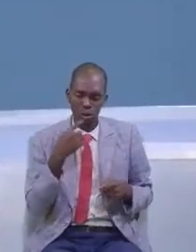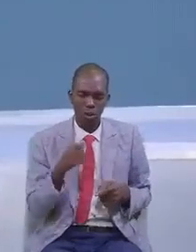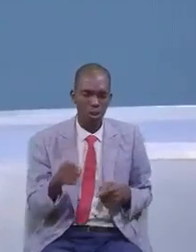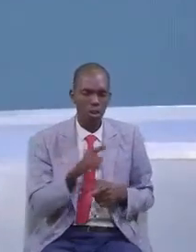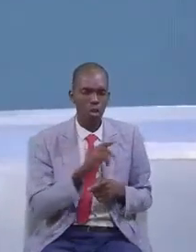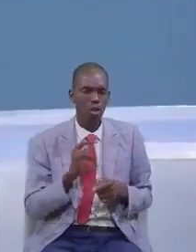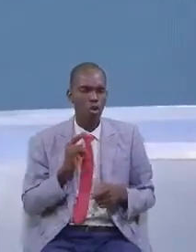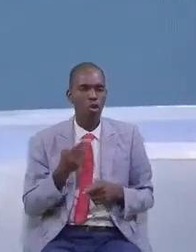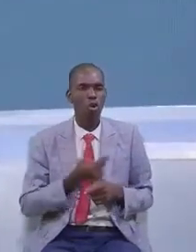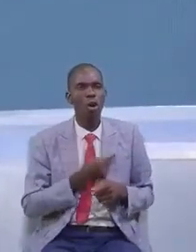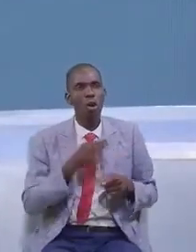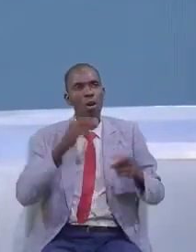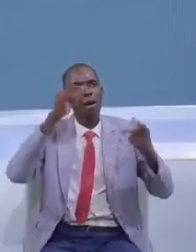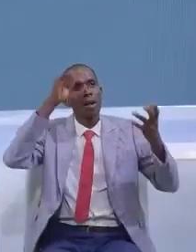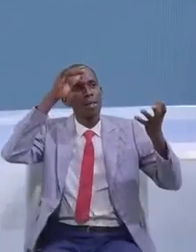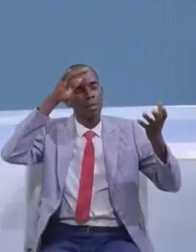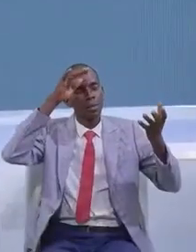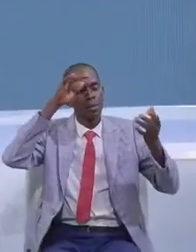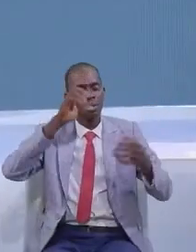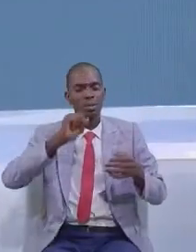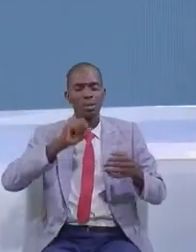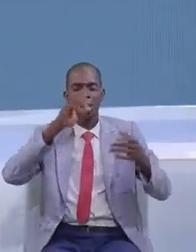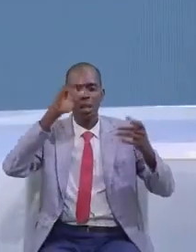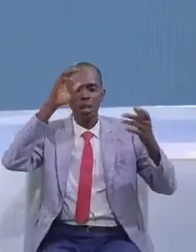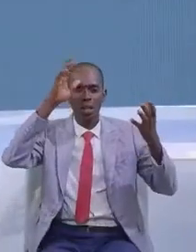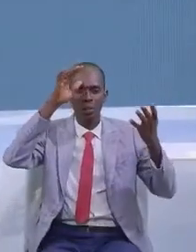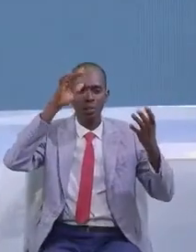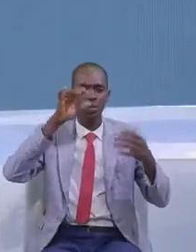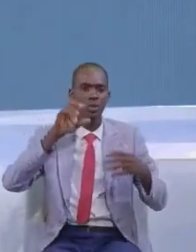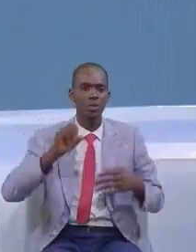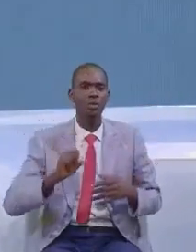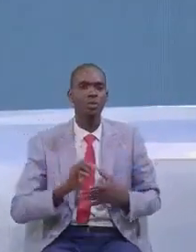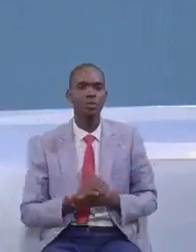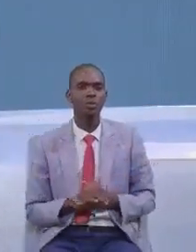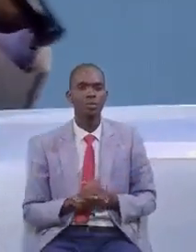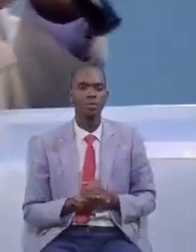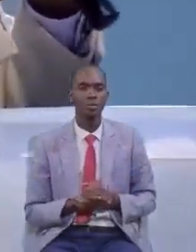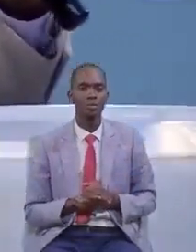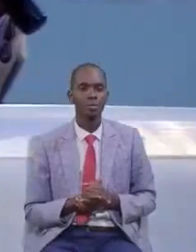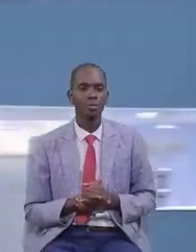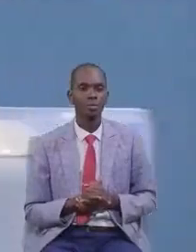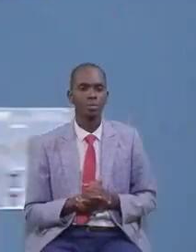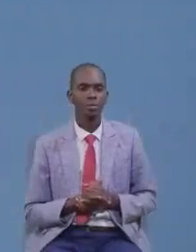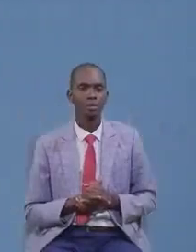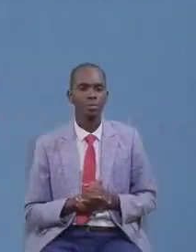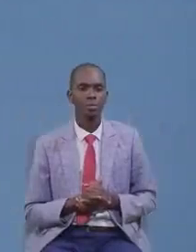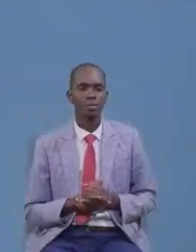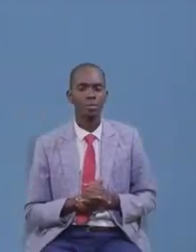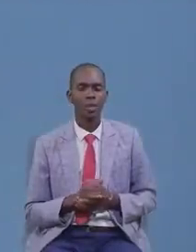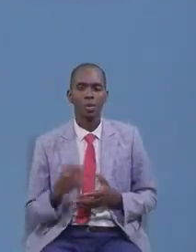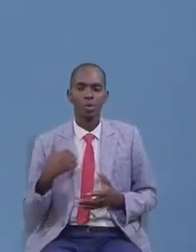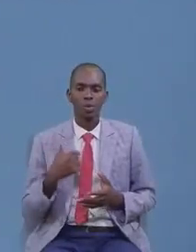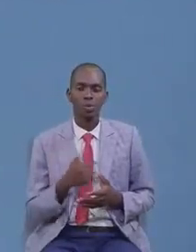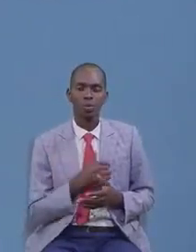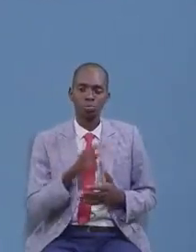expectation, expectation. అవన్నీ కూడా మనకు ఆశ వాహ దృక్పథకు ఎదురు చూపును కల్పిస్తాయి. We get to school. మన స్కూల్ కి